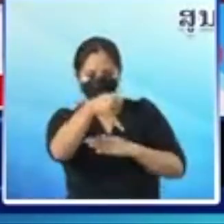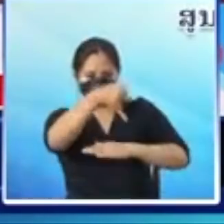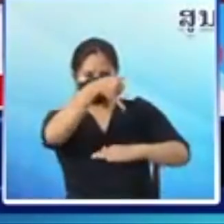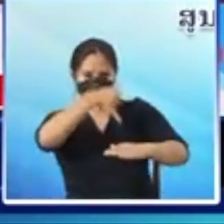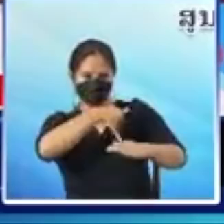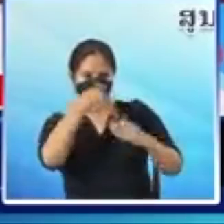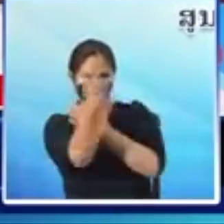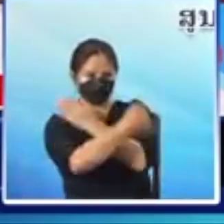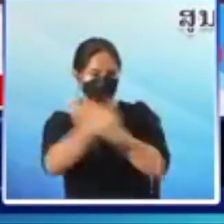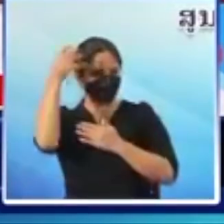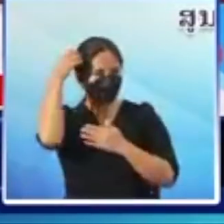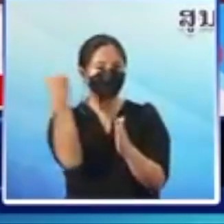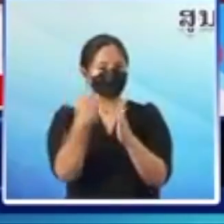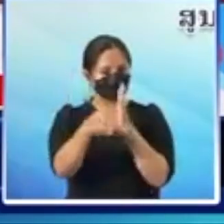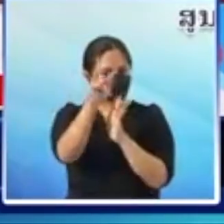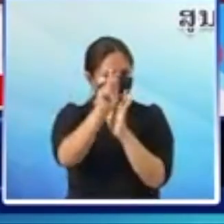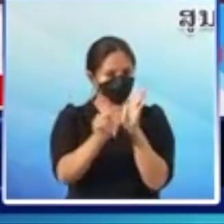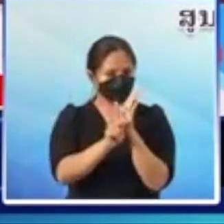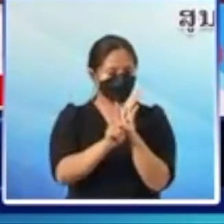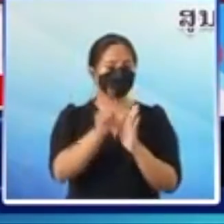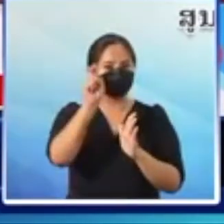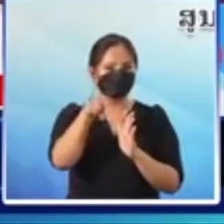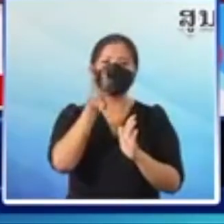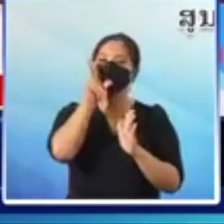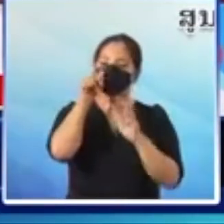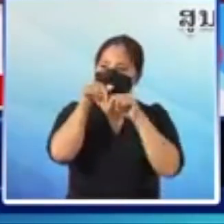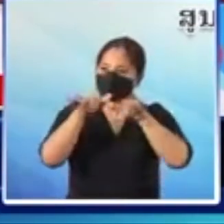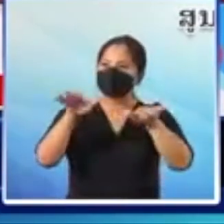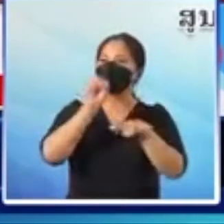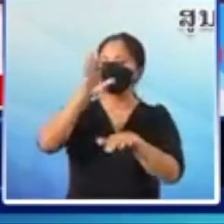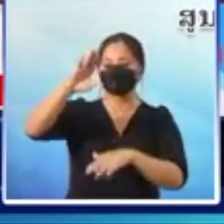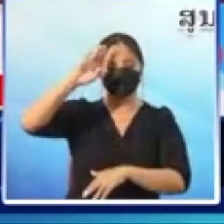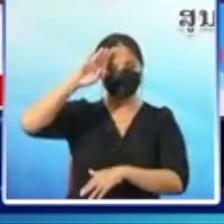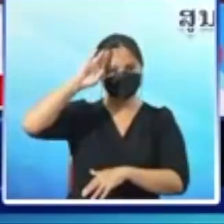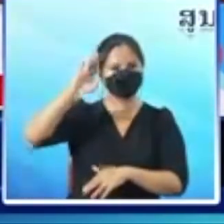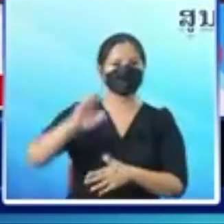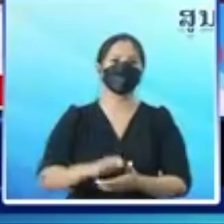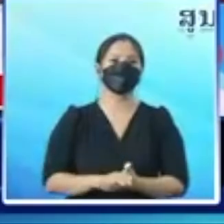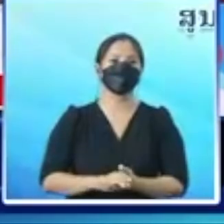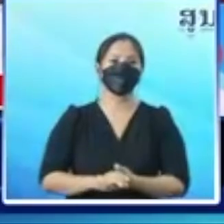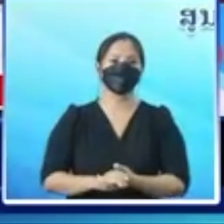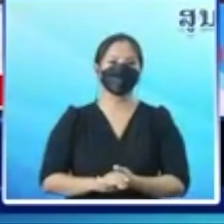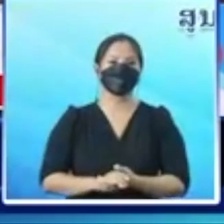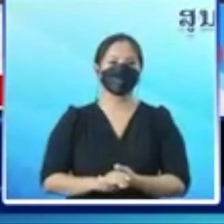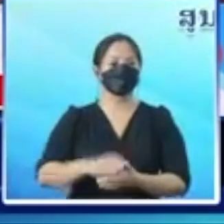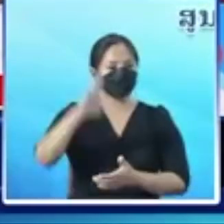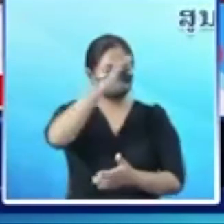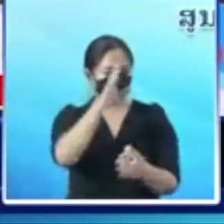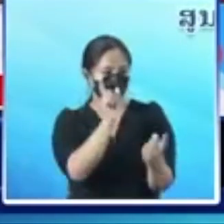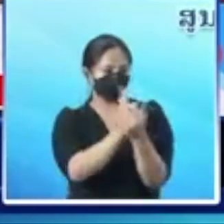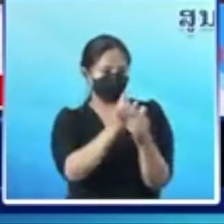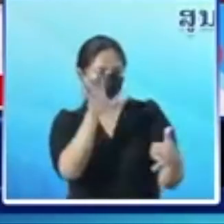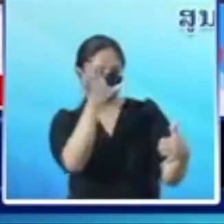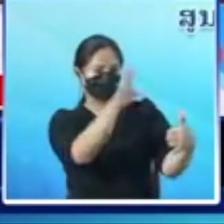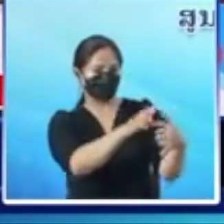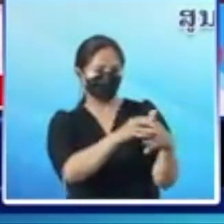ที่มาอยู่ในชุมชนของเขาเองแล้วก็ช่วยแจ้งให้องค์การปกครองท้องถิ่นทราบเพื่อเพิ่นจะได้นำส่งผู้เกี่ยวไปกัก